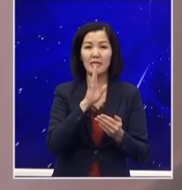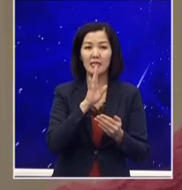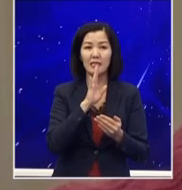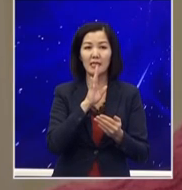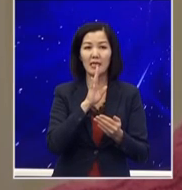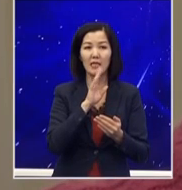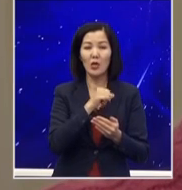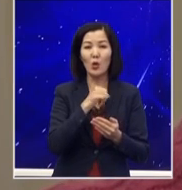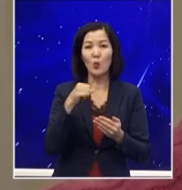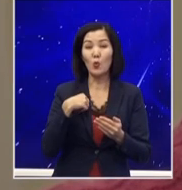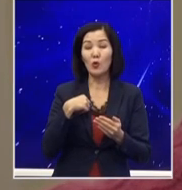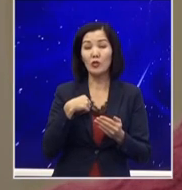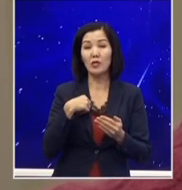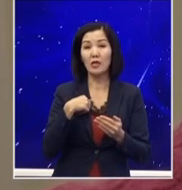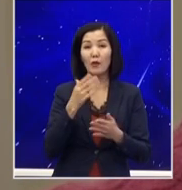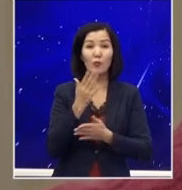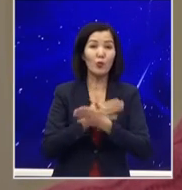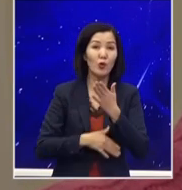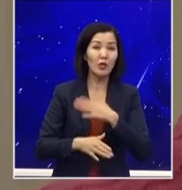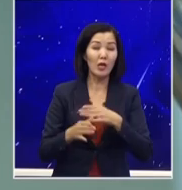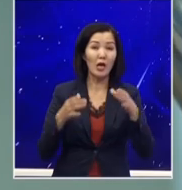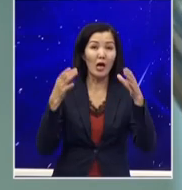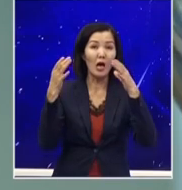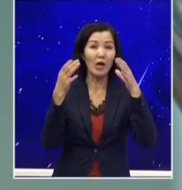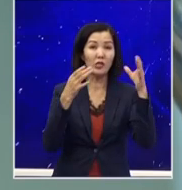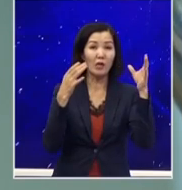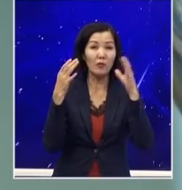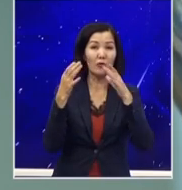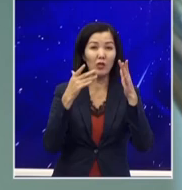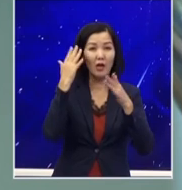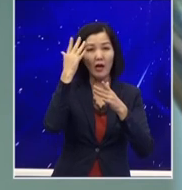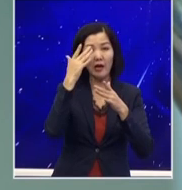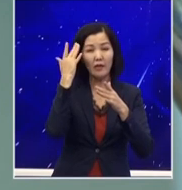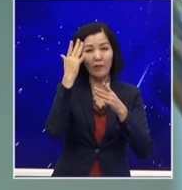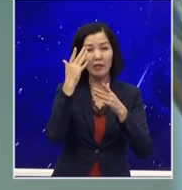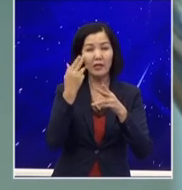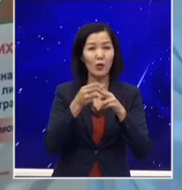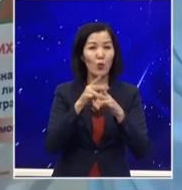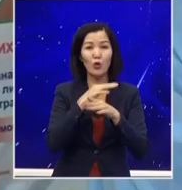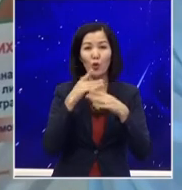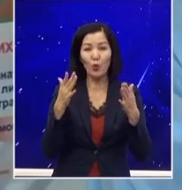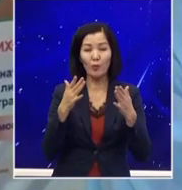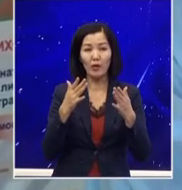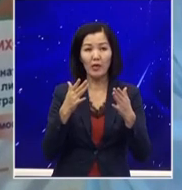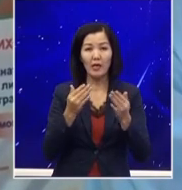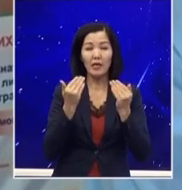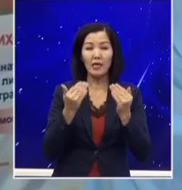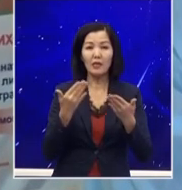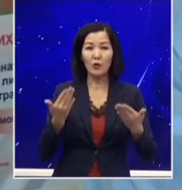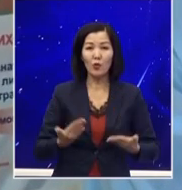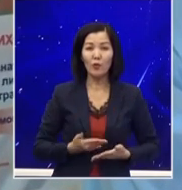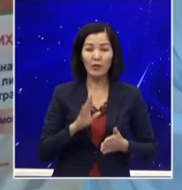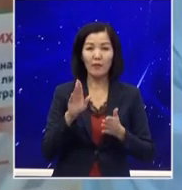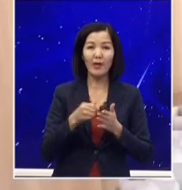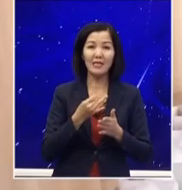ғой. Өзі арбаға таңылғанмен ақшабұлттың аржағында қалықтап жүрген асау армандары да аз емес. Ендігі өмірдегі